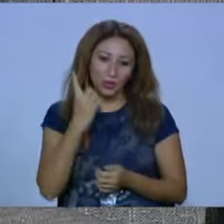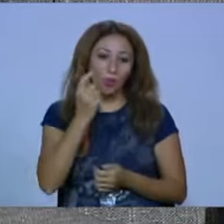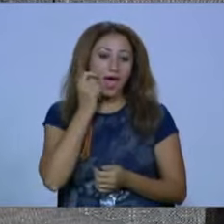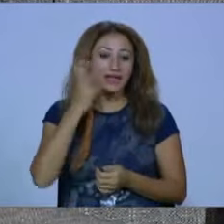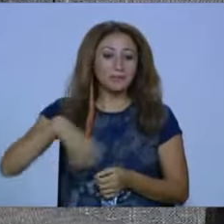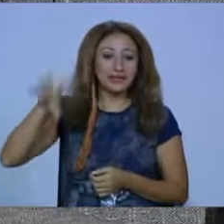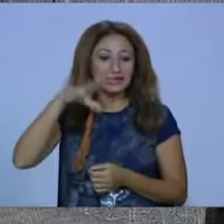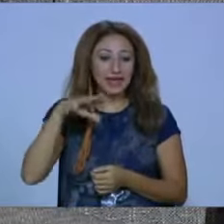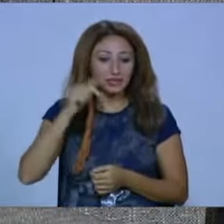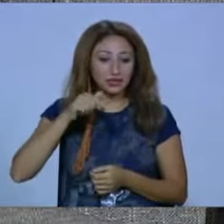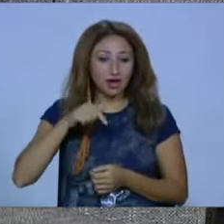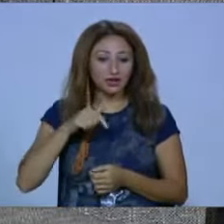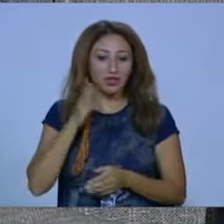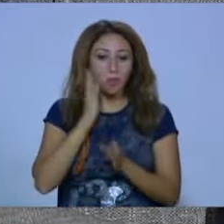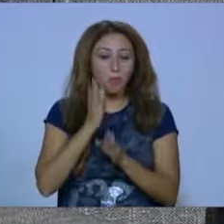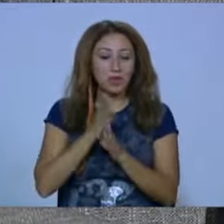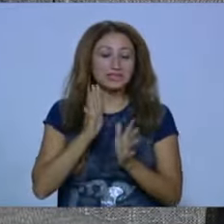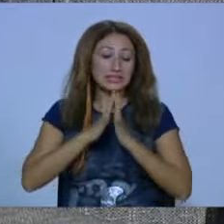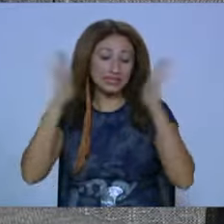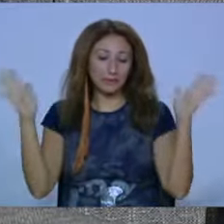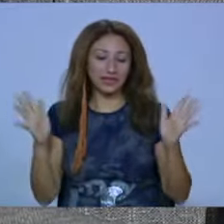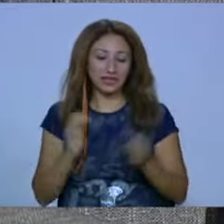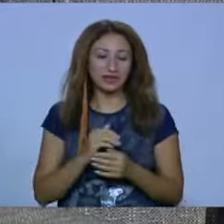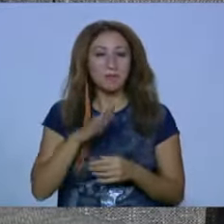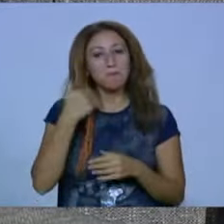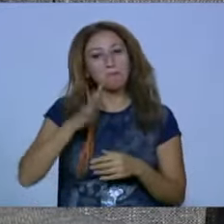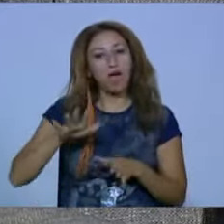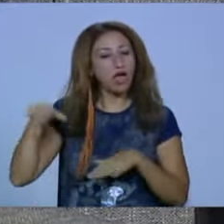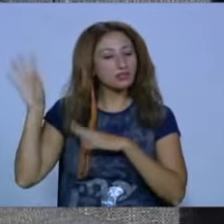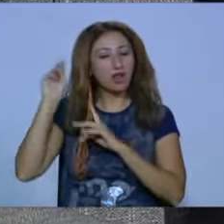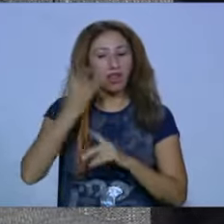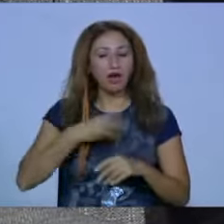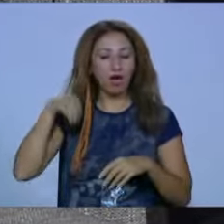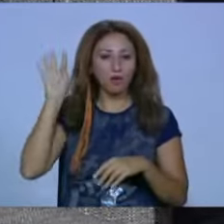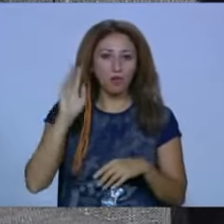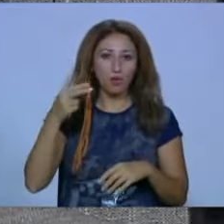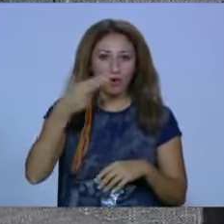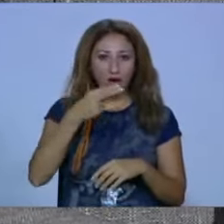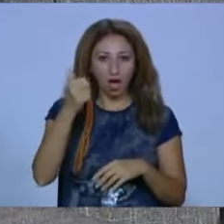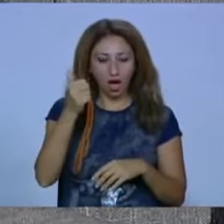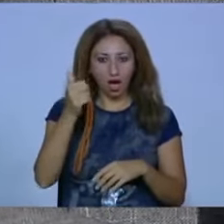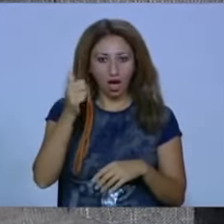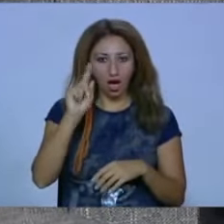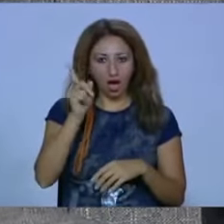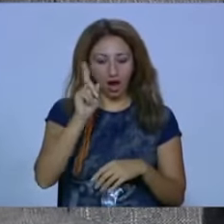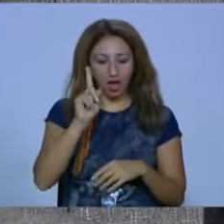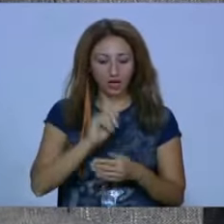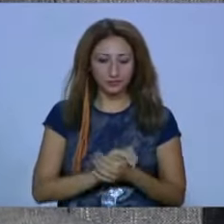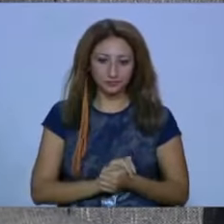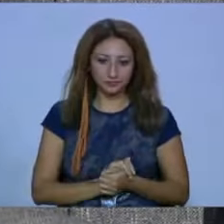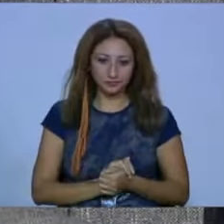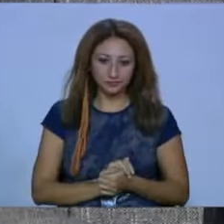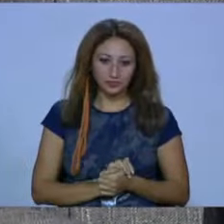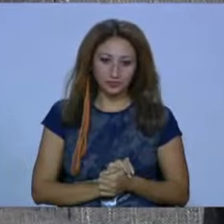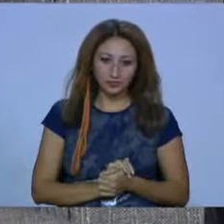الناس النهاردة الفنان الكبير الراحل علاء ولي الدين، أكثر فنان